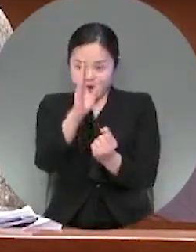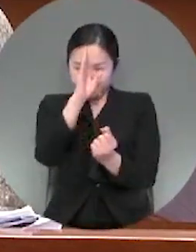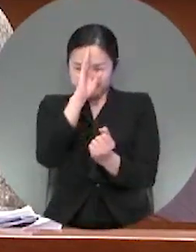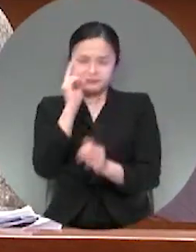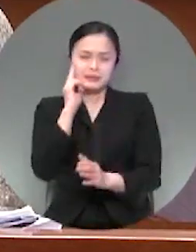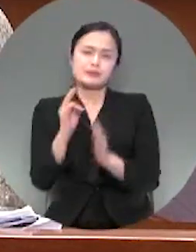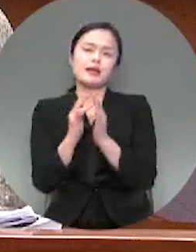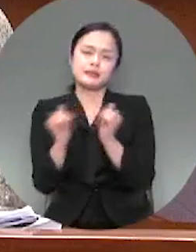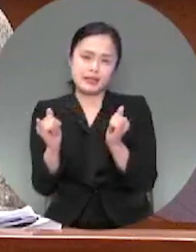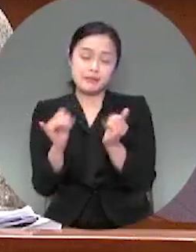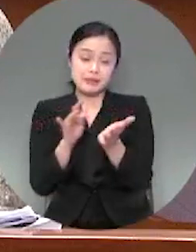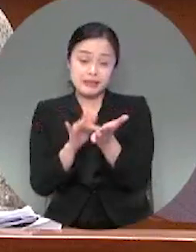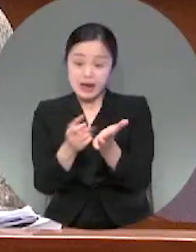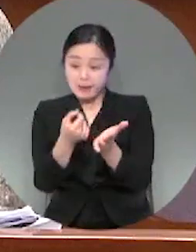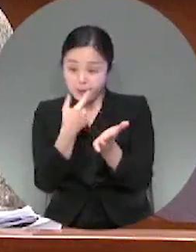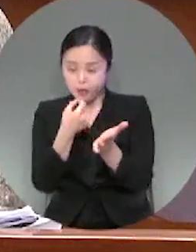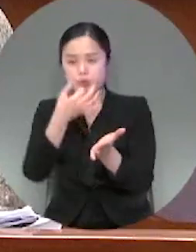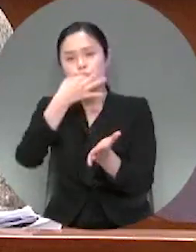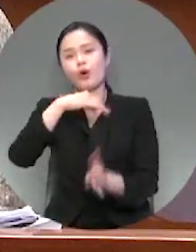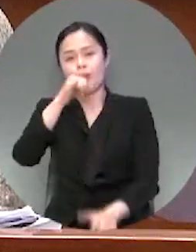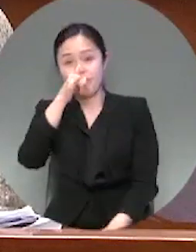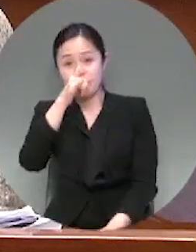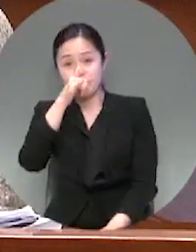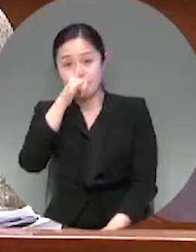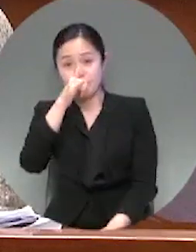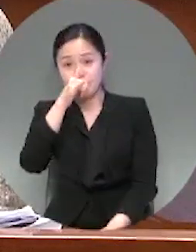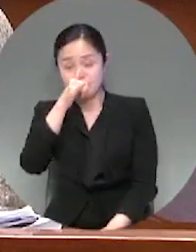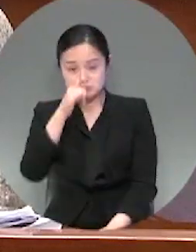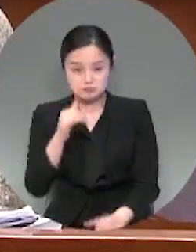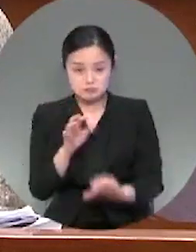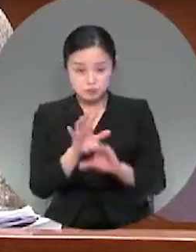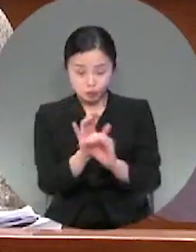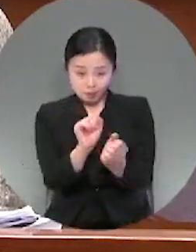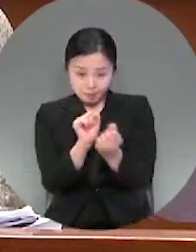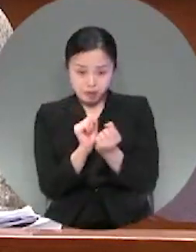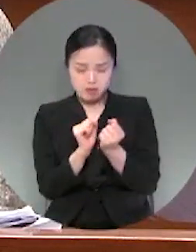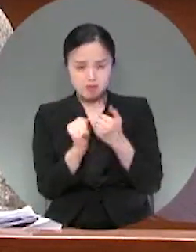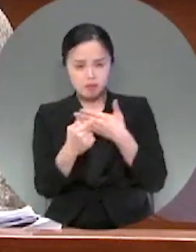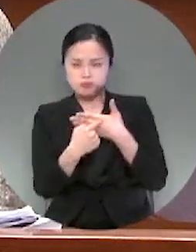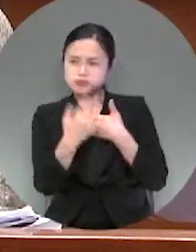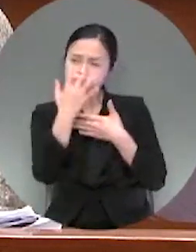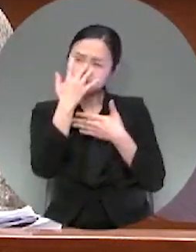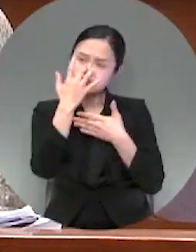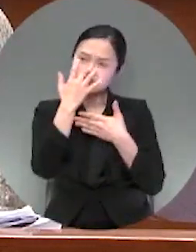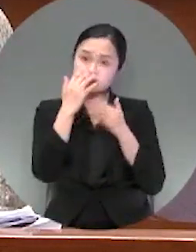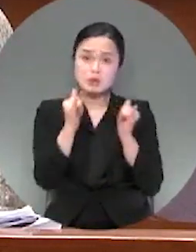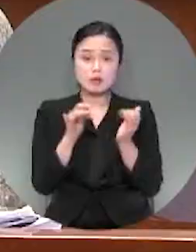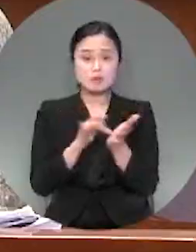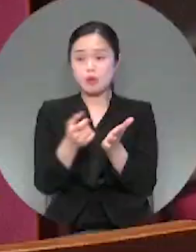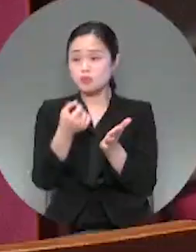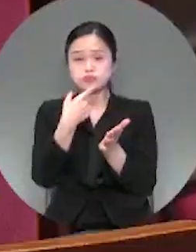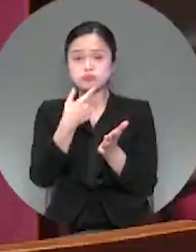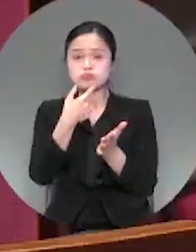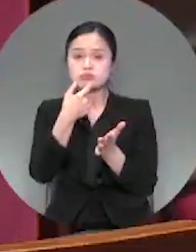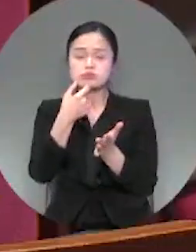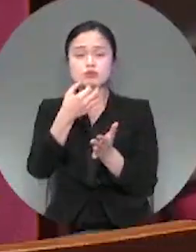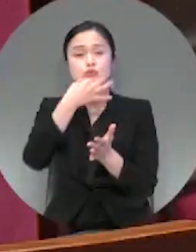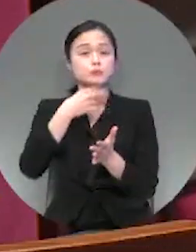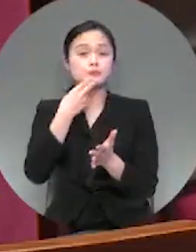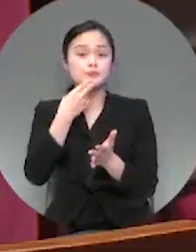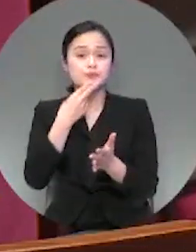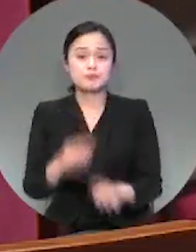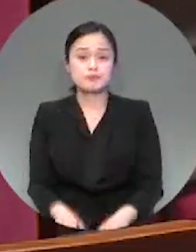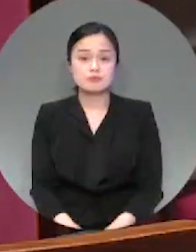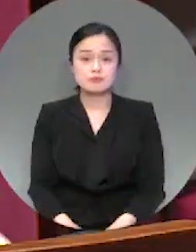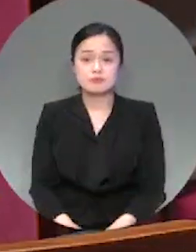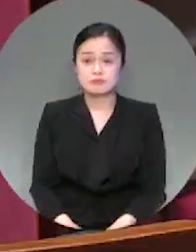있고요. 그렇지 않은 위험 요인이 없으신 분들은 그 약을 복용하실 필요가 없고 대상이 되지는 않으십니다. 자, 그러면 경구용 치료제는 안 먹어도 된다는